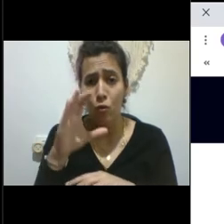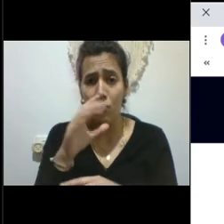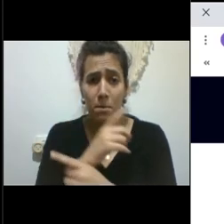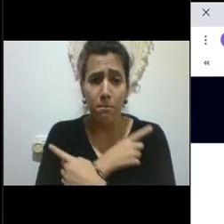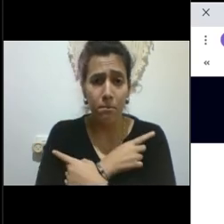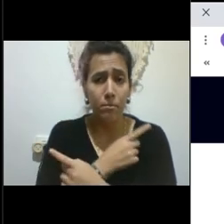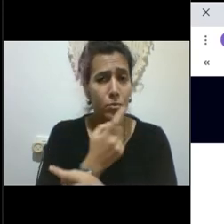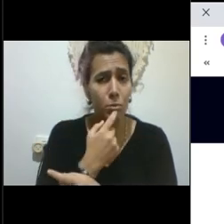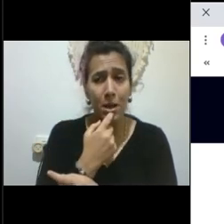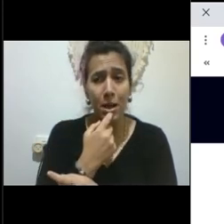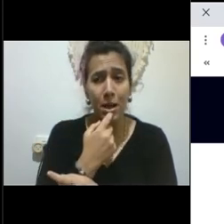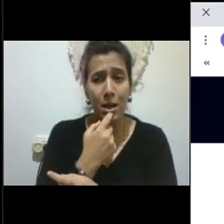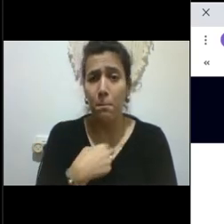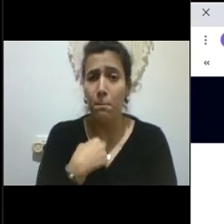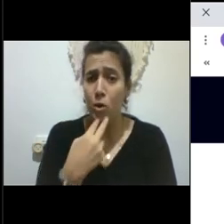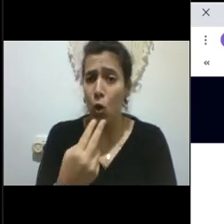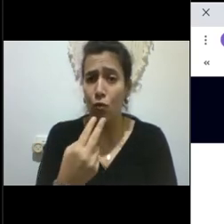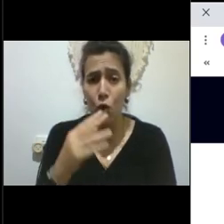מחובה,